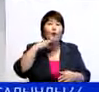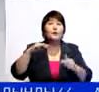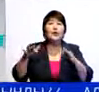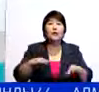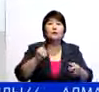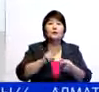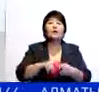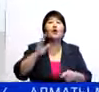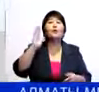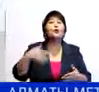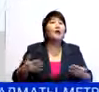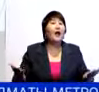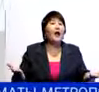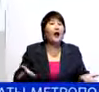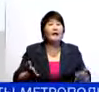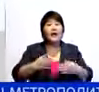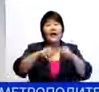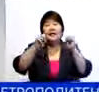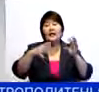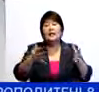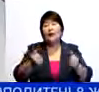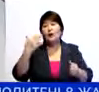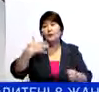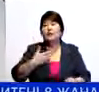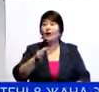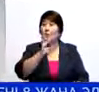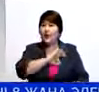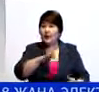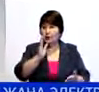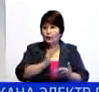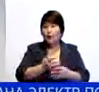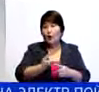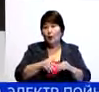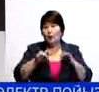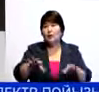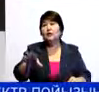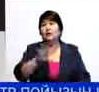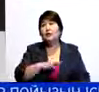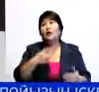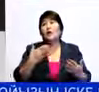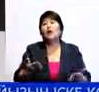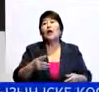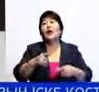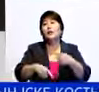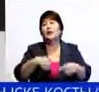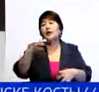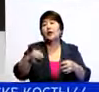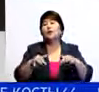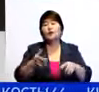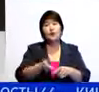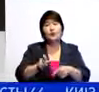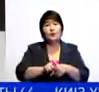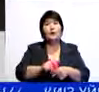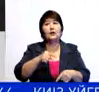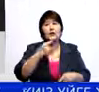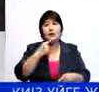бойынша болашақта қандай да бір тәжірибе алу мақсатында бізге пайдасы тиюі үшін өткізілген болатын. Бұлай процесс өту өте бір мақтанарлық